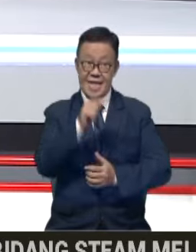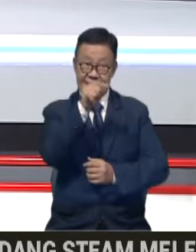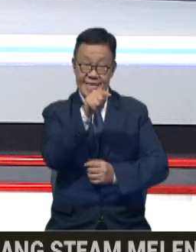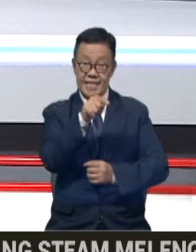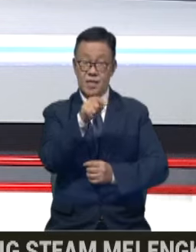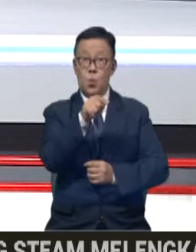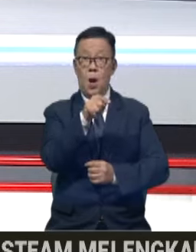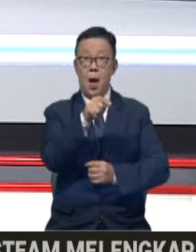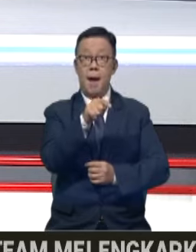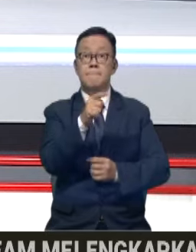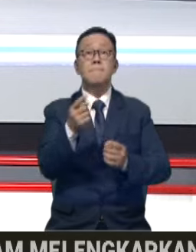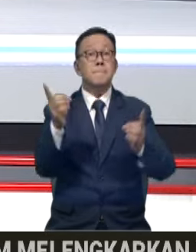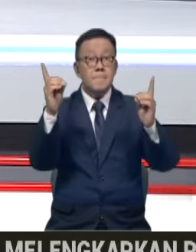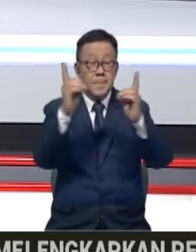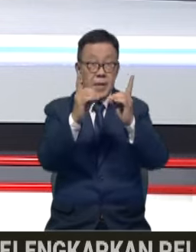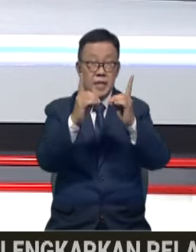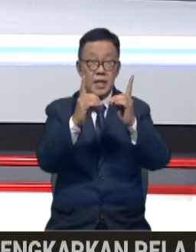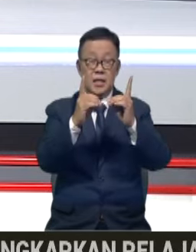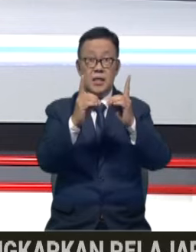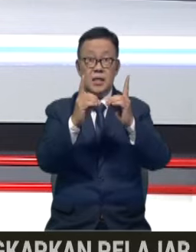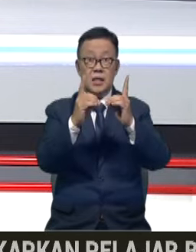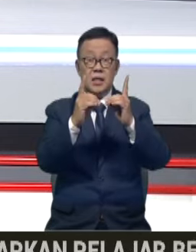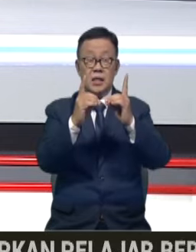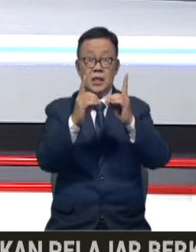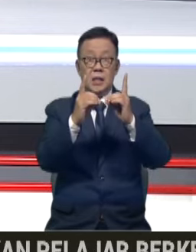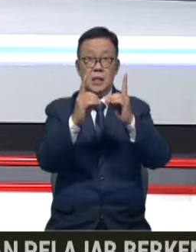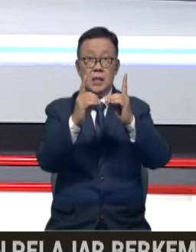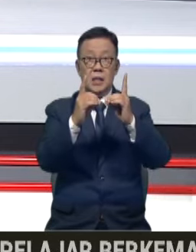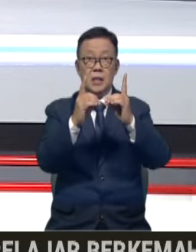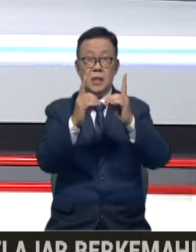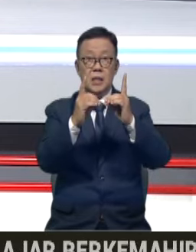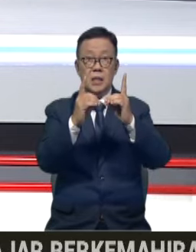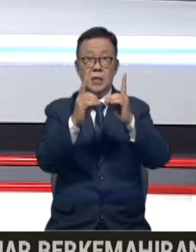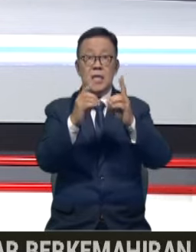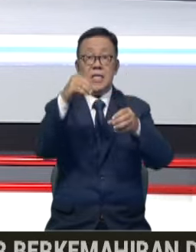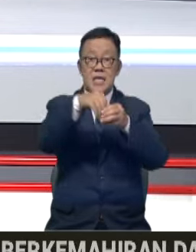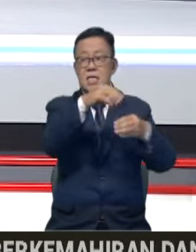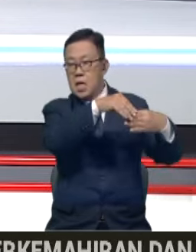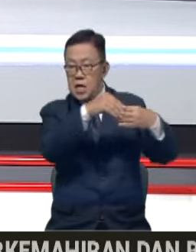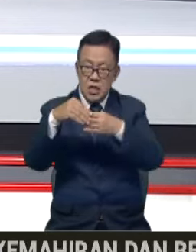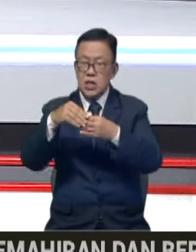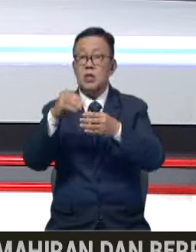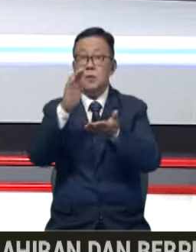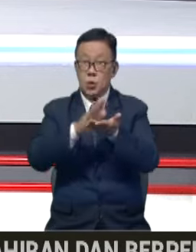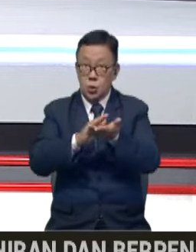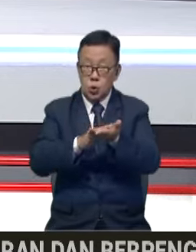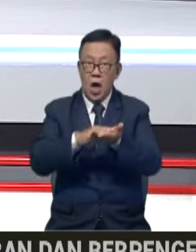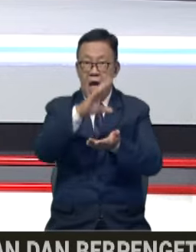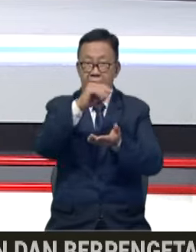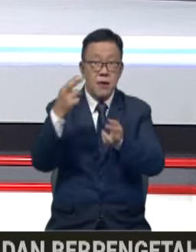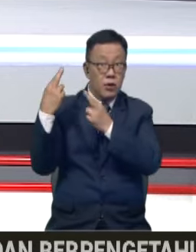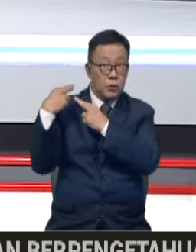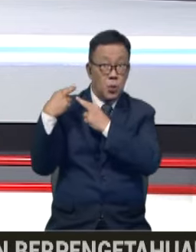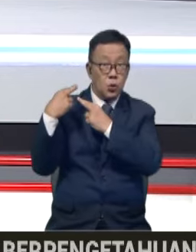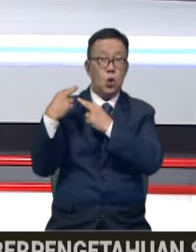Konvensyen pemimpin sekolah dihasrat merangkumi pengukuhan kapasiti dan kompetensi pemimpin sekolah, peningkatan accountability